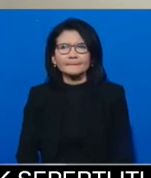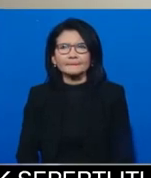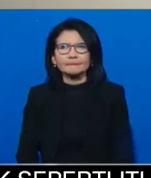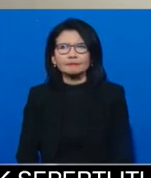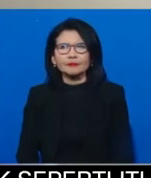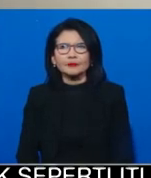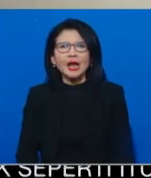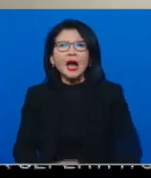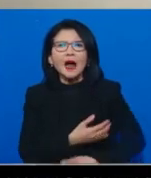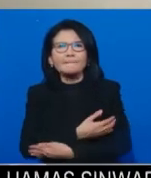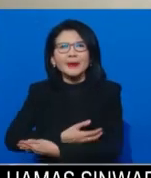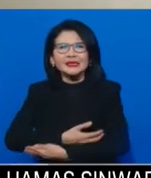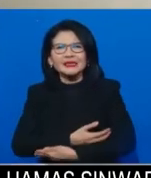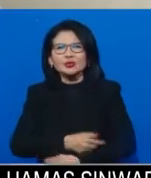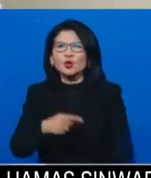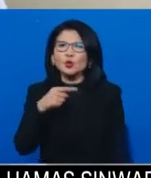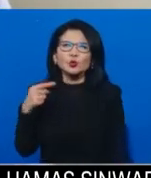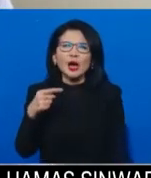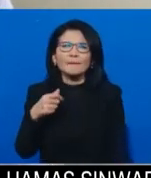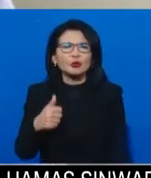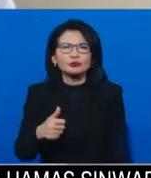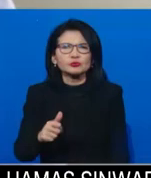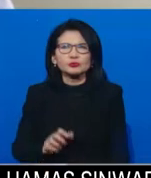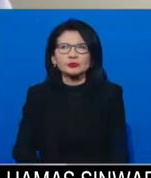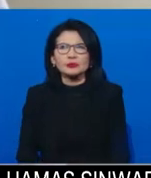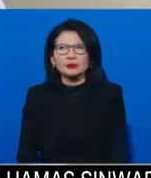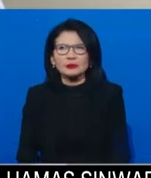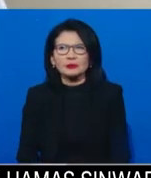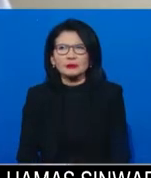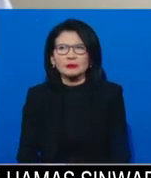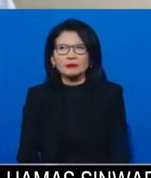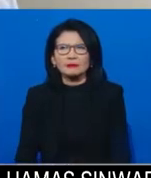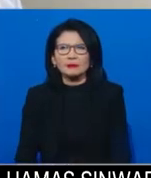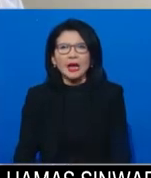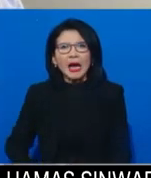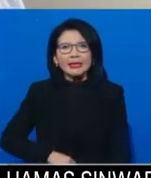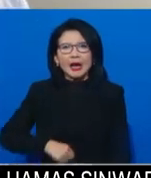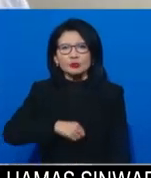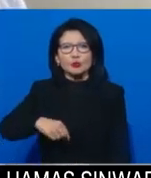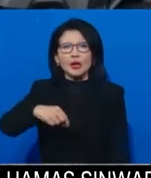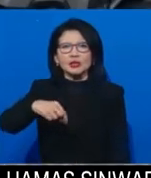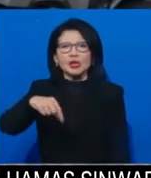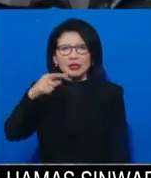kurang bagus ya, karena memang usianya, kemudian tali pusarnya masih ada.